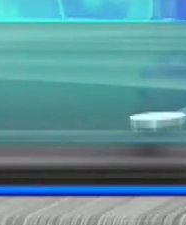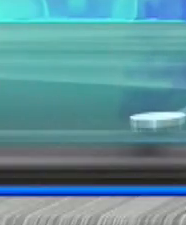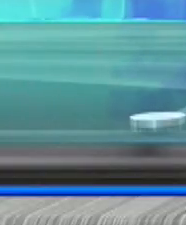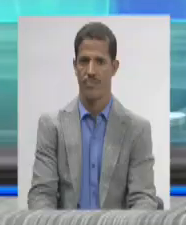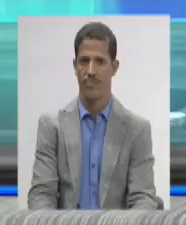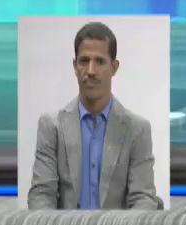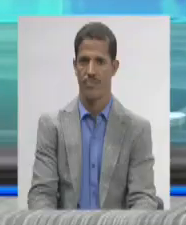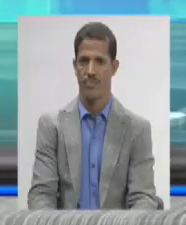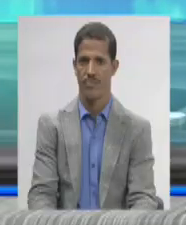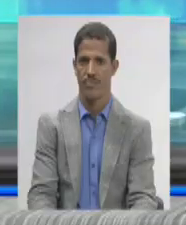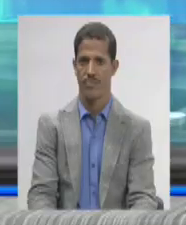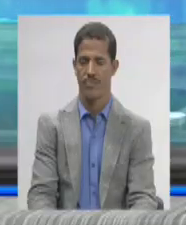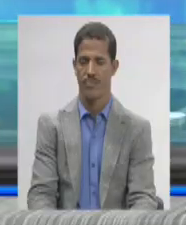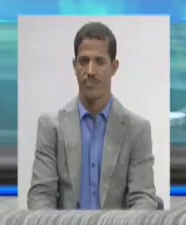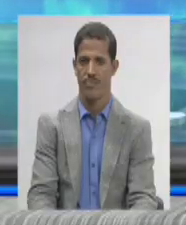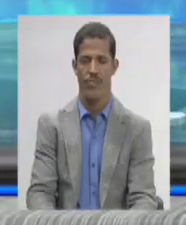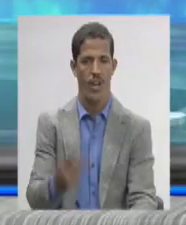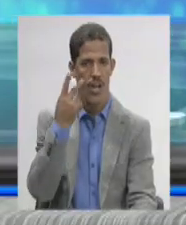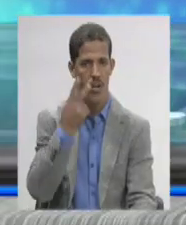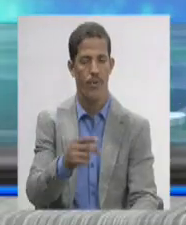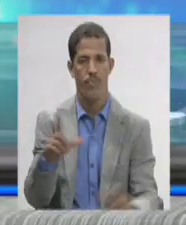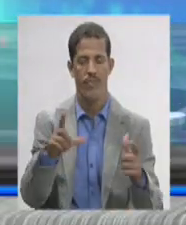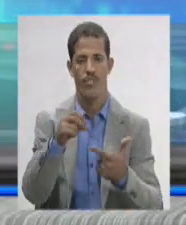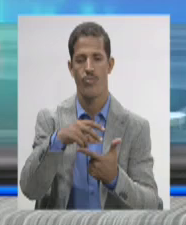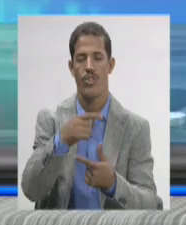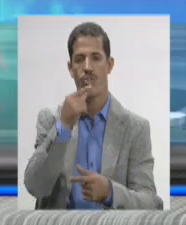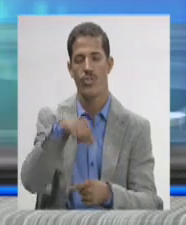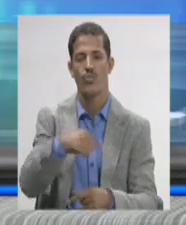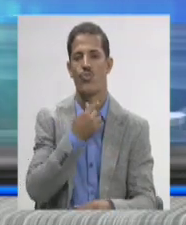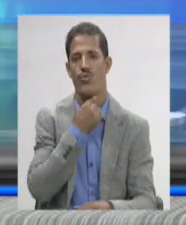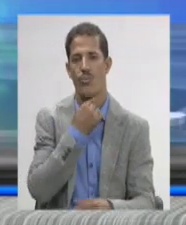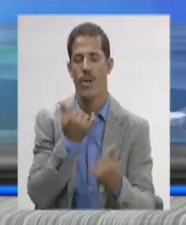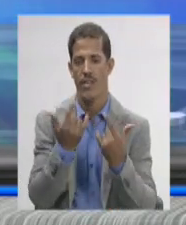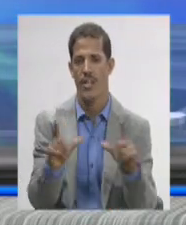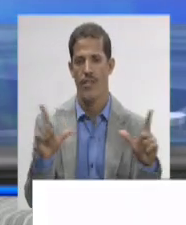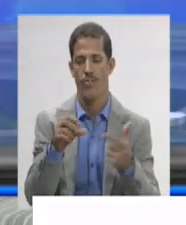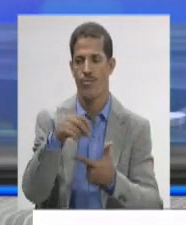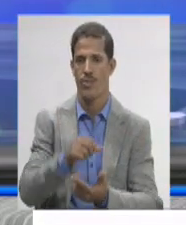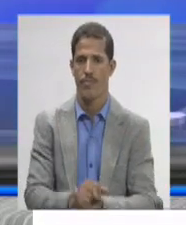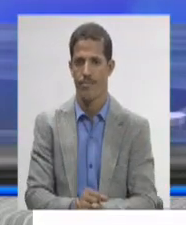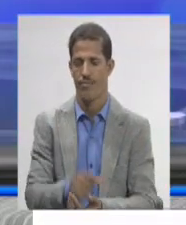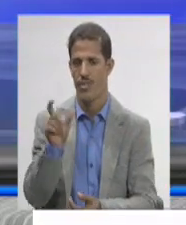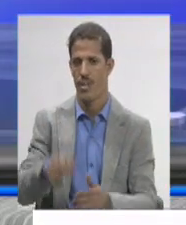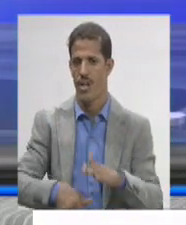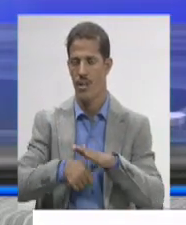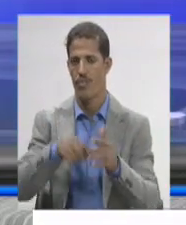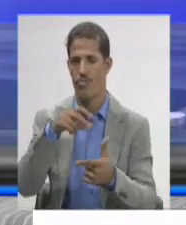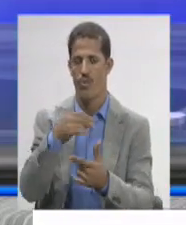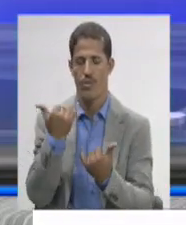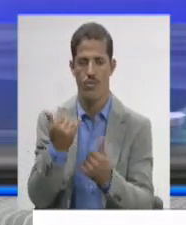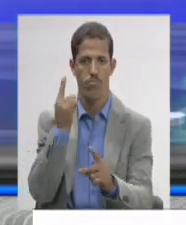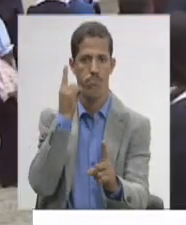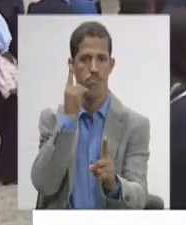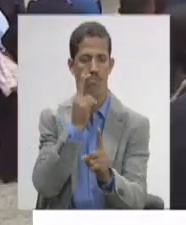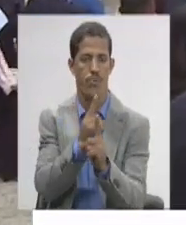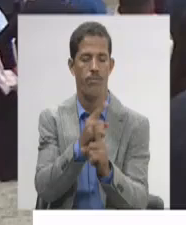الاعلاميه اهلا بكم مشاهدينا في مسائيه الجمعه من قناه الموريتانيه التقى فخامه رئيس الجمهوريه الرئيس المنتخب